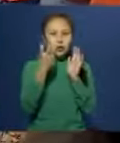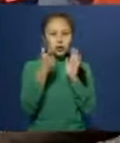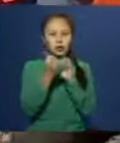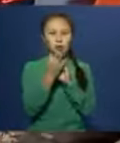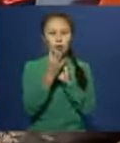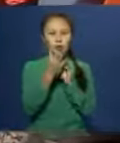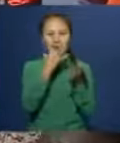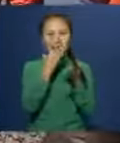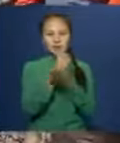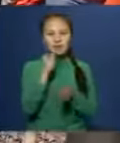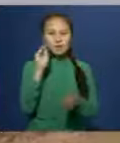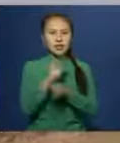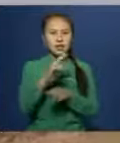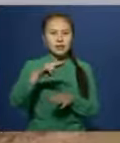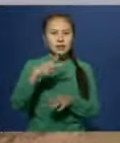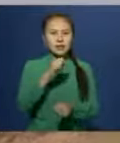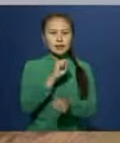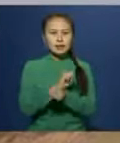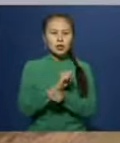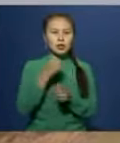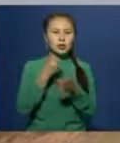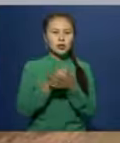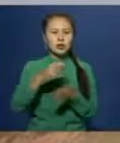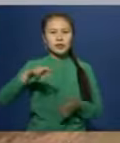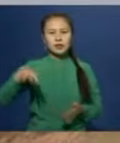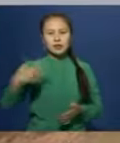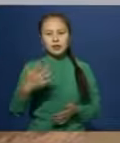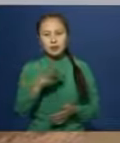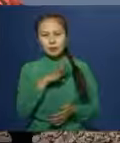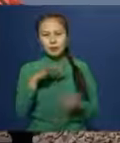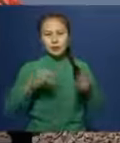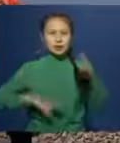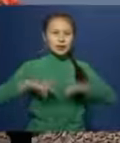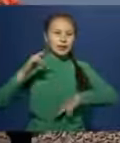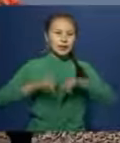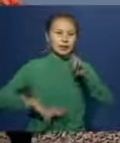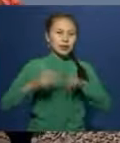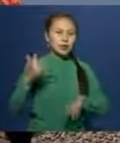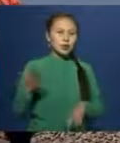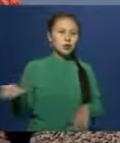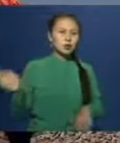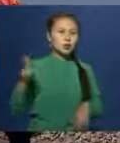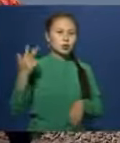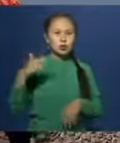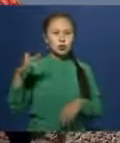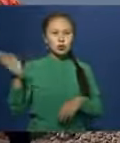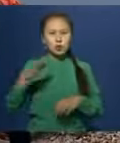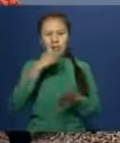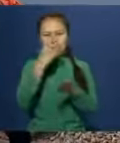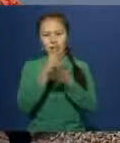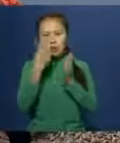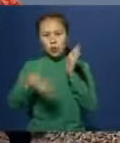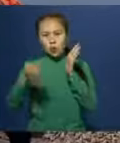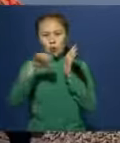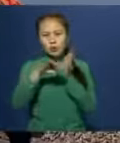шақырым. Жобаларға сәйкес 23 станция мен 33 разъезд салынған. Құрылысқа 3000 дана техника жұмылдырылып, 46 миллион текше метр